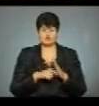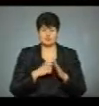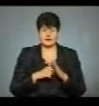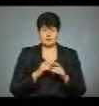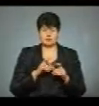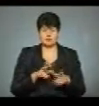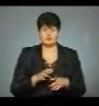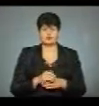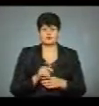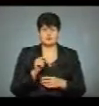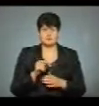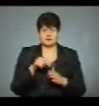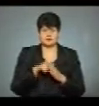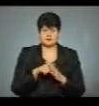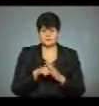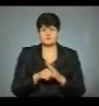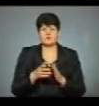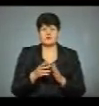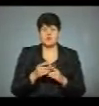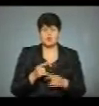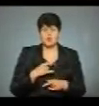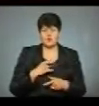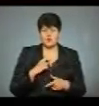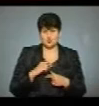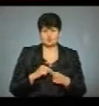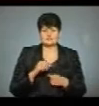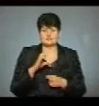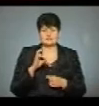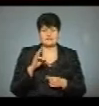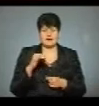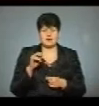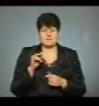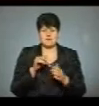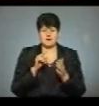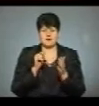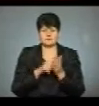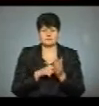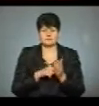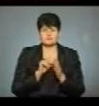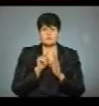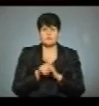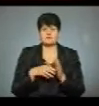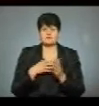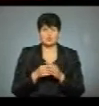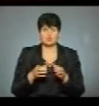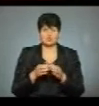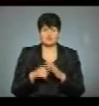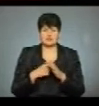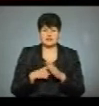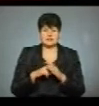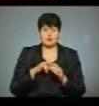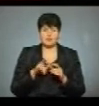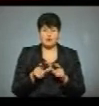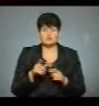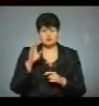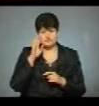інший костюм снайпера. Чоловік розповів, як 18 січня 2015 року пробивався до своєї групи в Донецький аеропорт. Адже